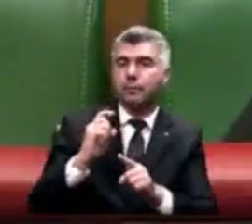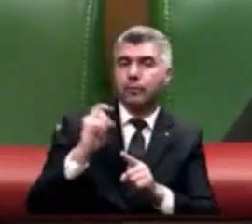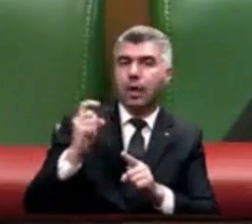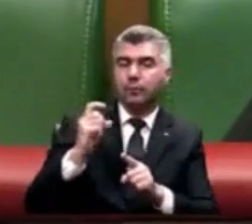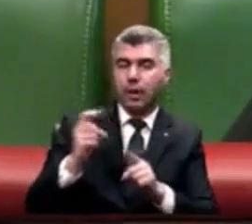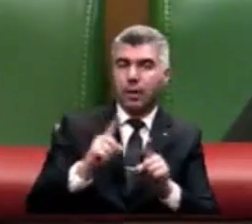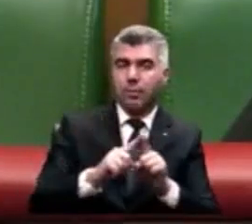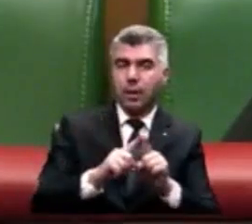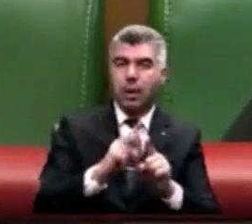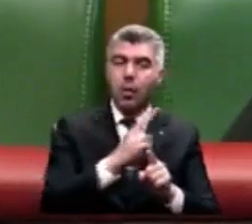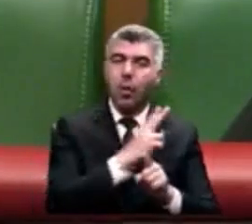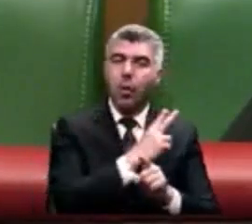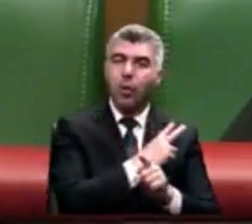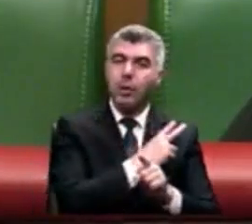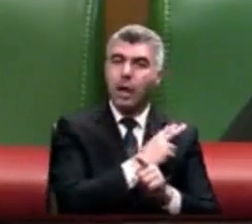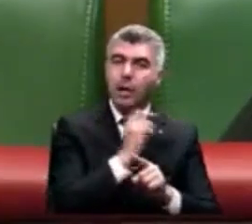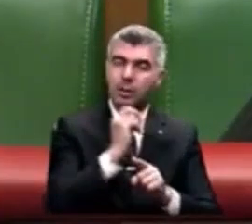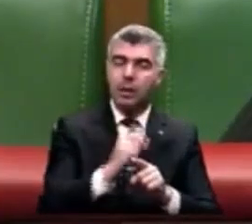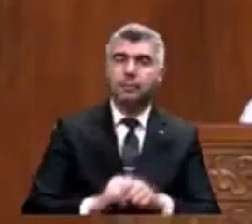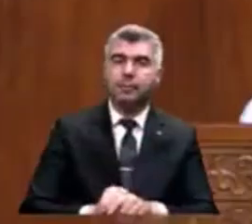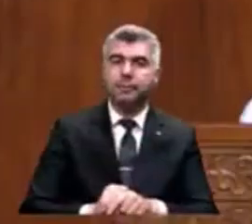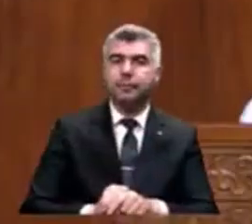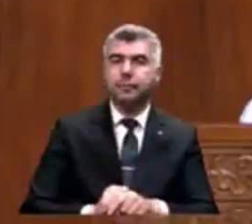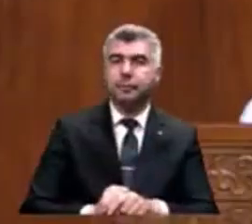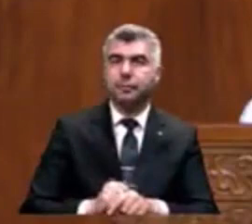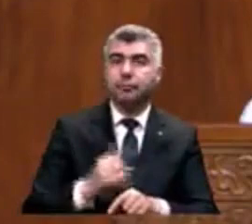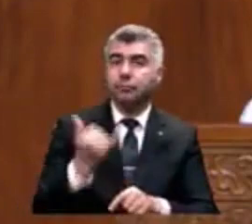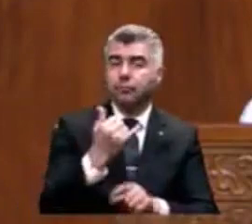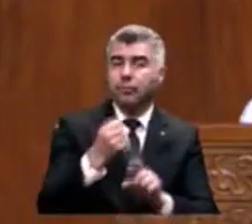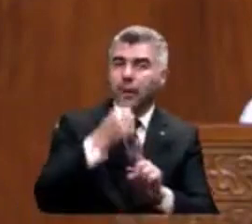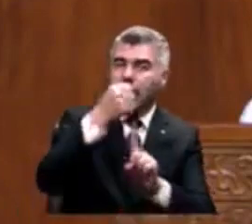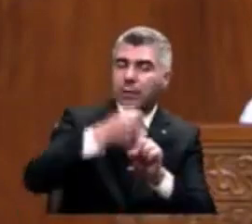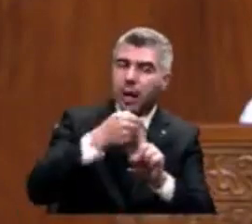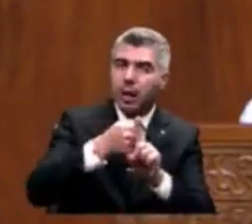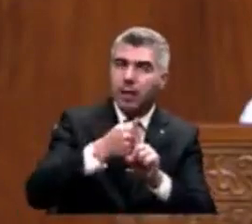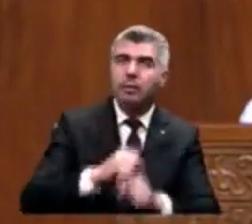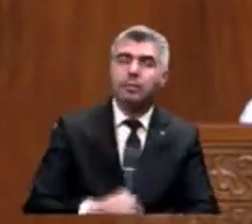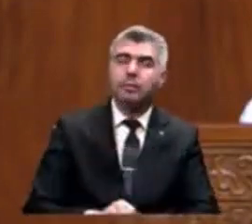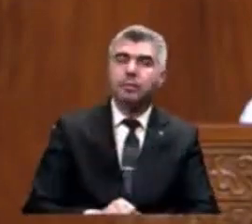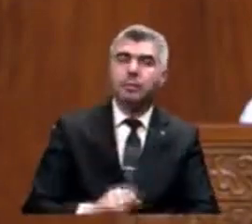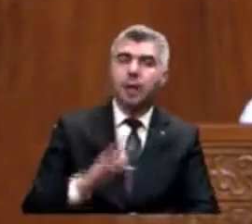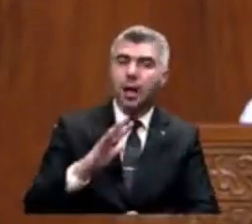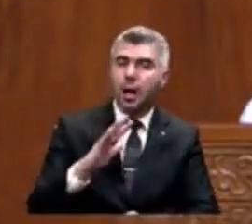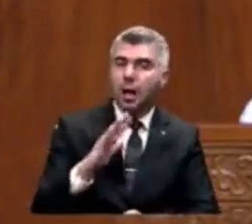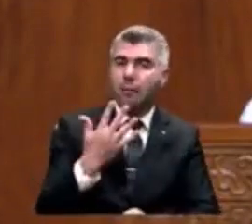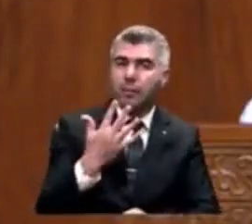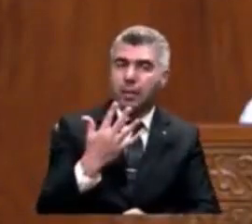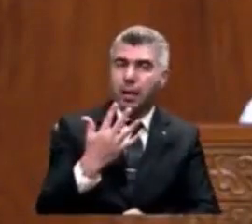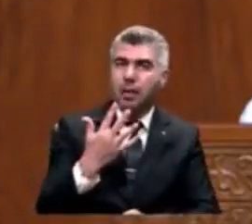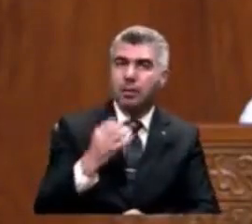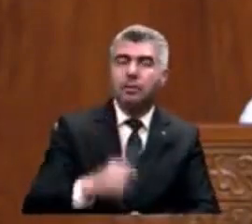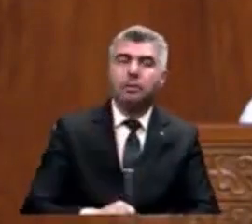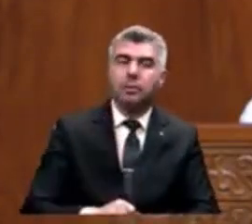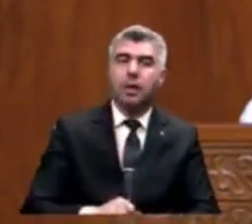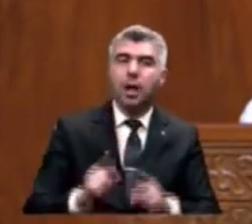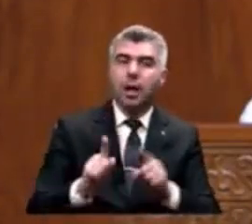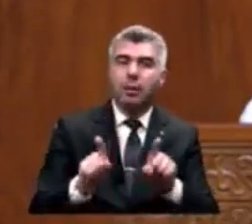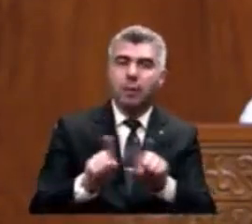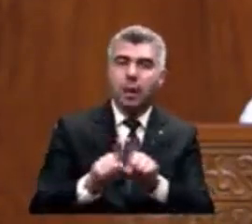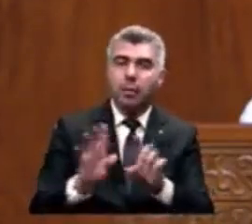في ارتباط مع تنزيل الإصلاح. وخامساً تقديم